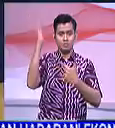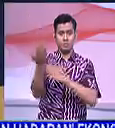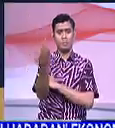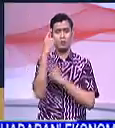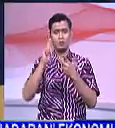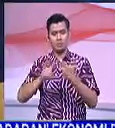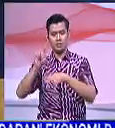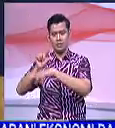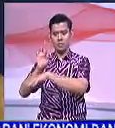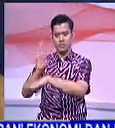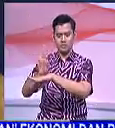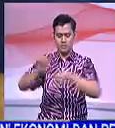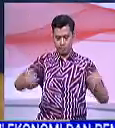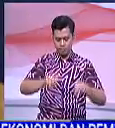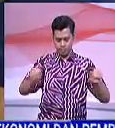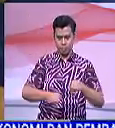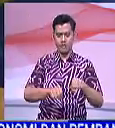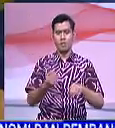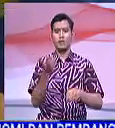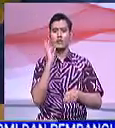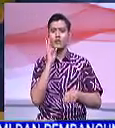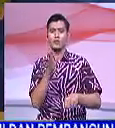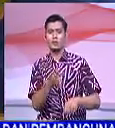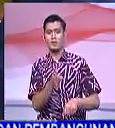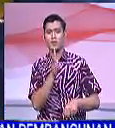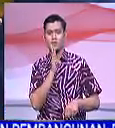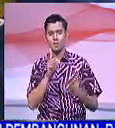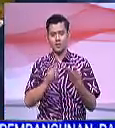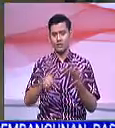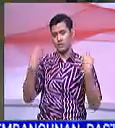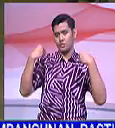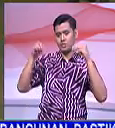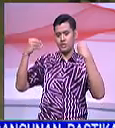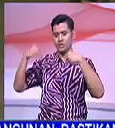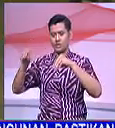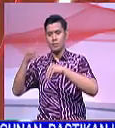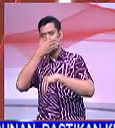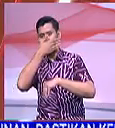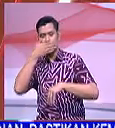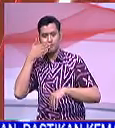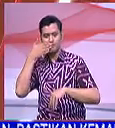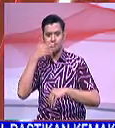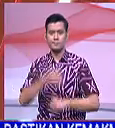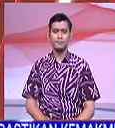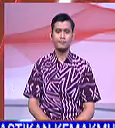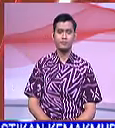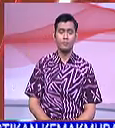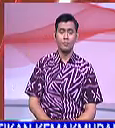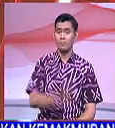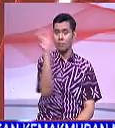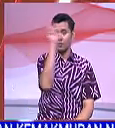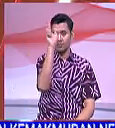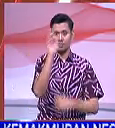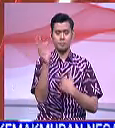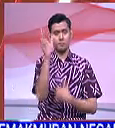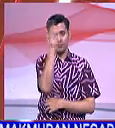memasak bubur lambo dan Jodha ishtar serta penyampaian sumbangan kepada anak yatim kerajaan